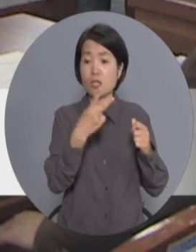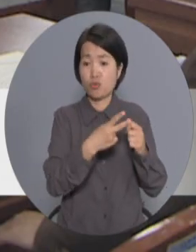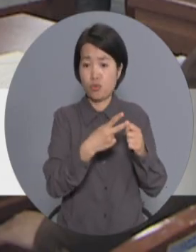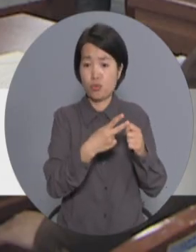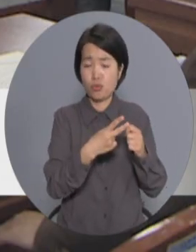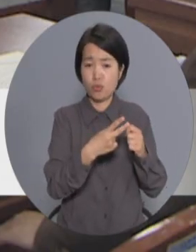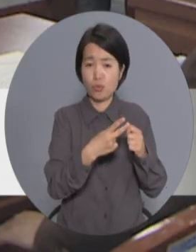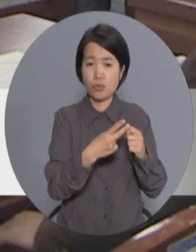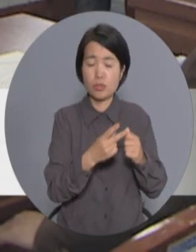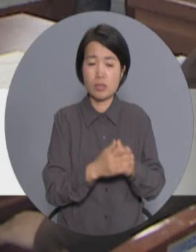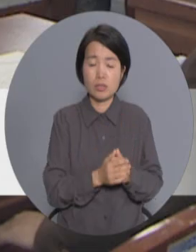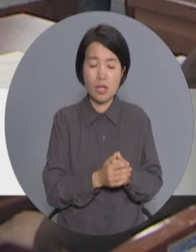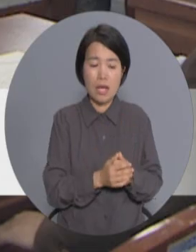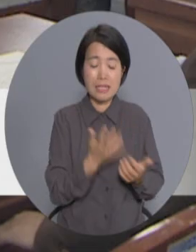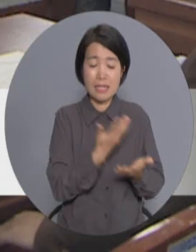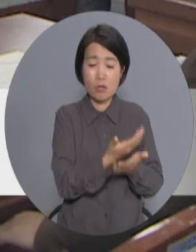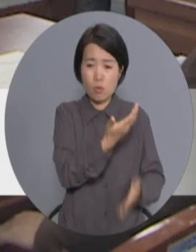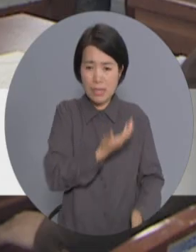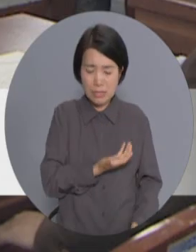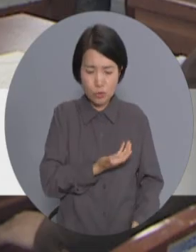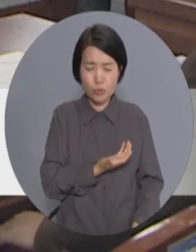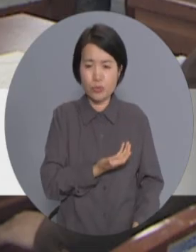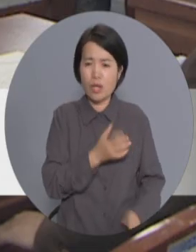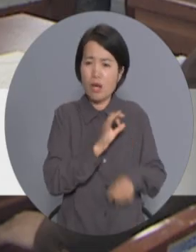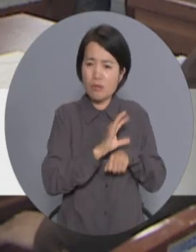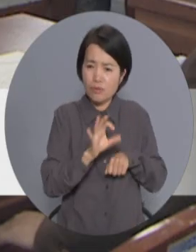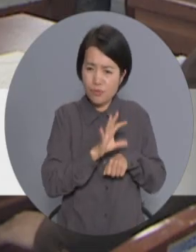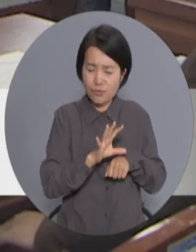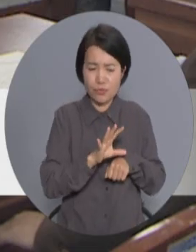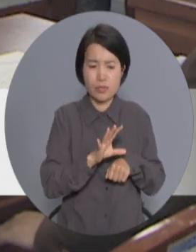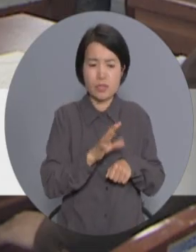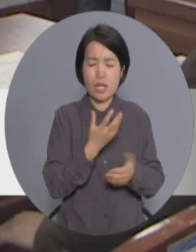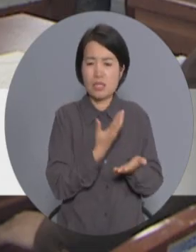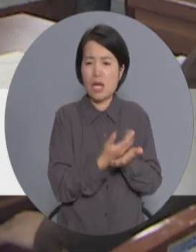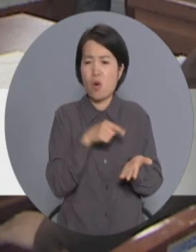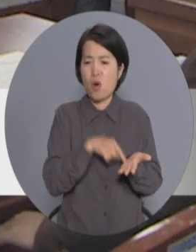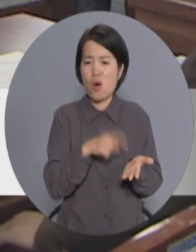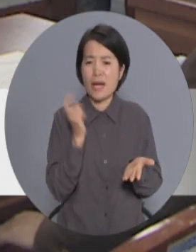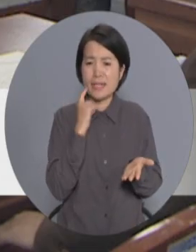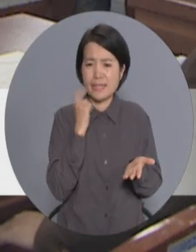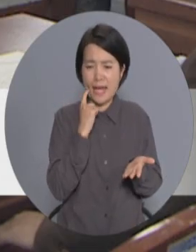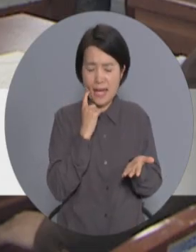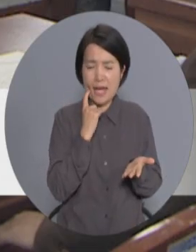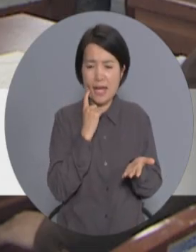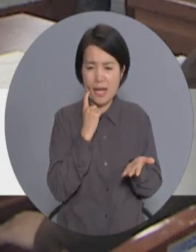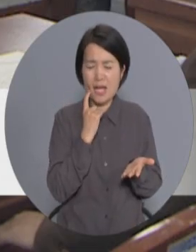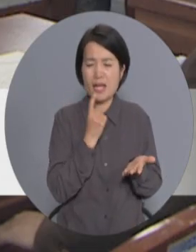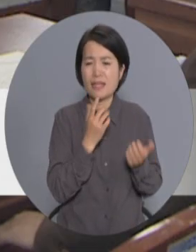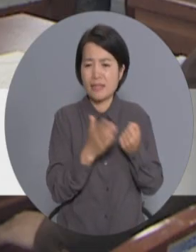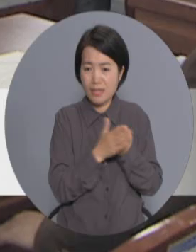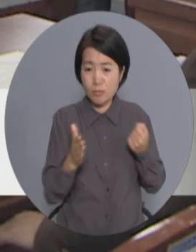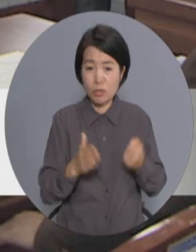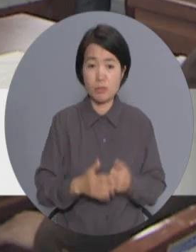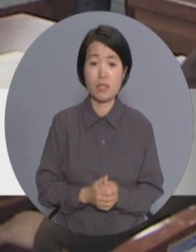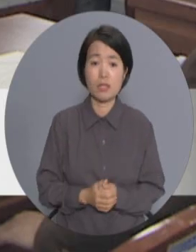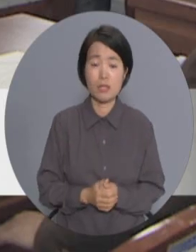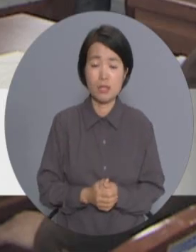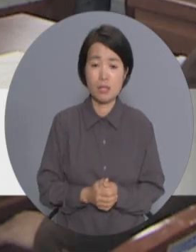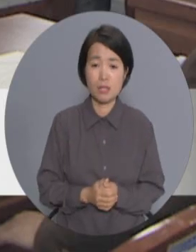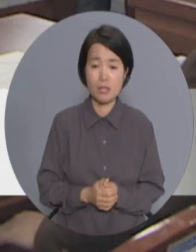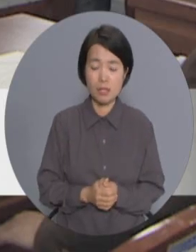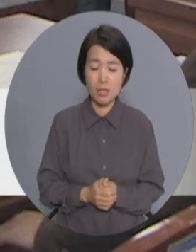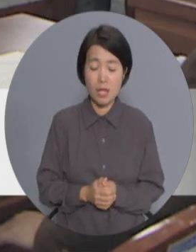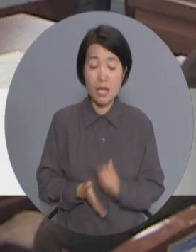건 부실, 허위 자료 때문인데요. 한 회기에 두 차례나 파행된 건 처음입니다. 의회는